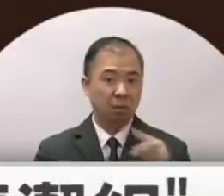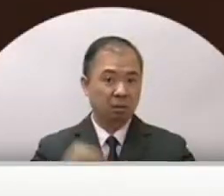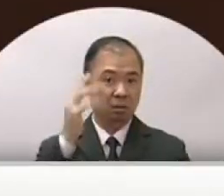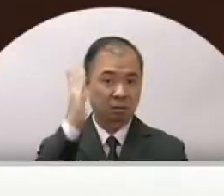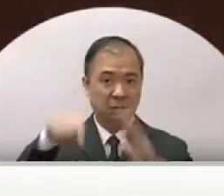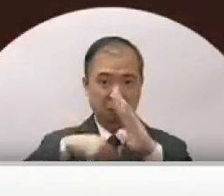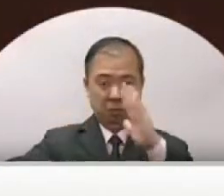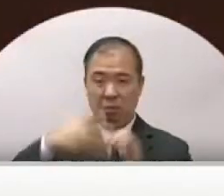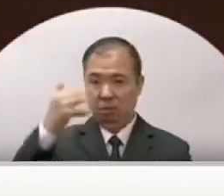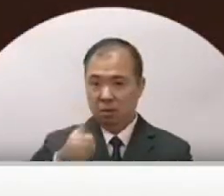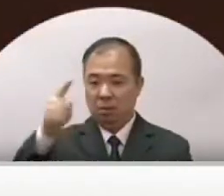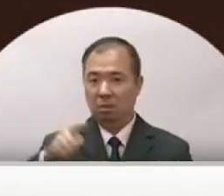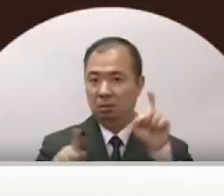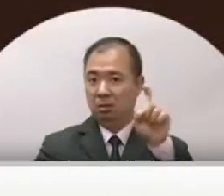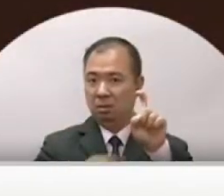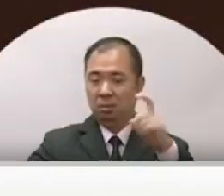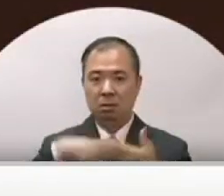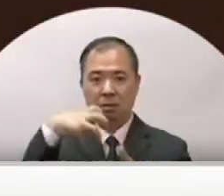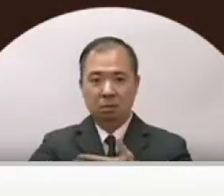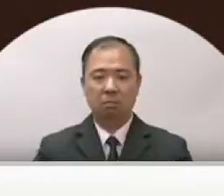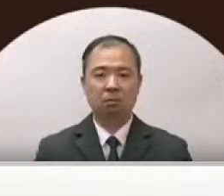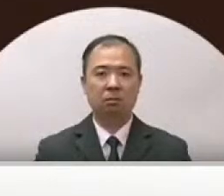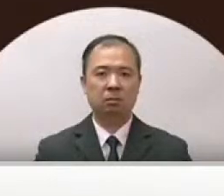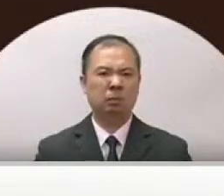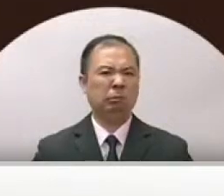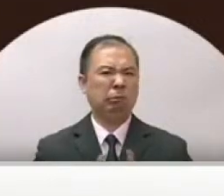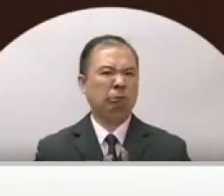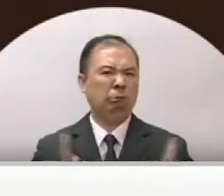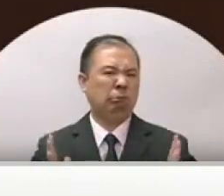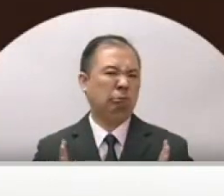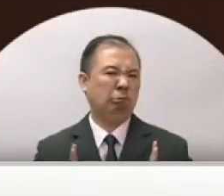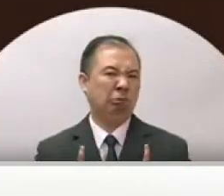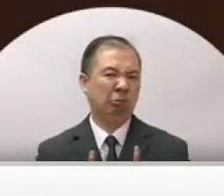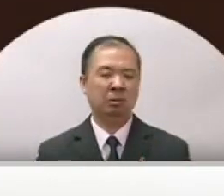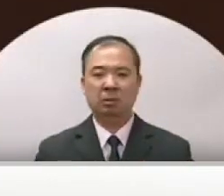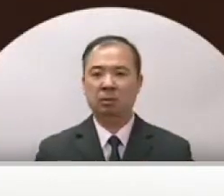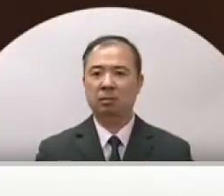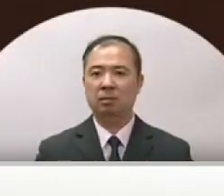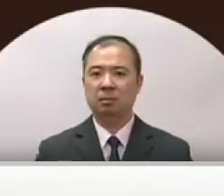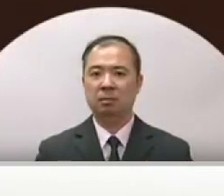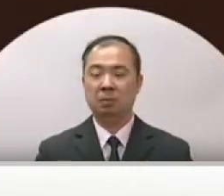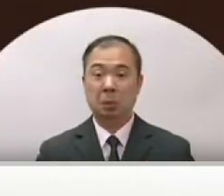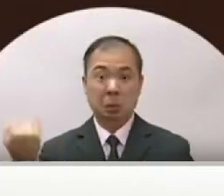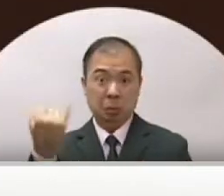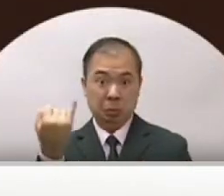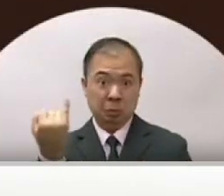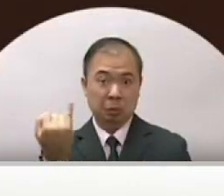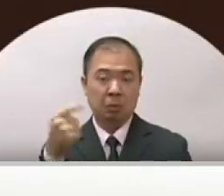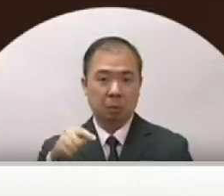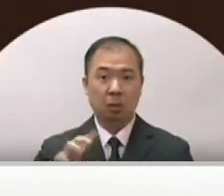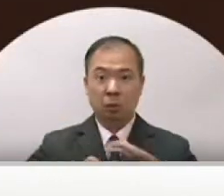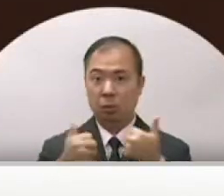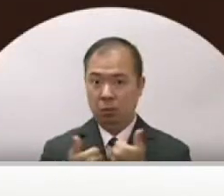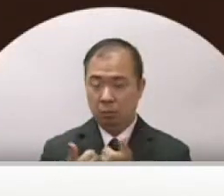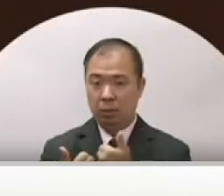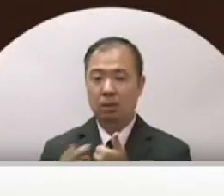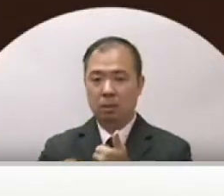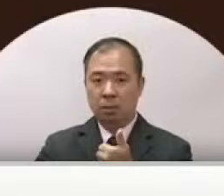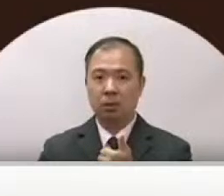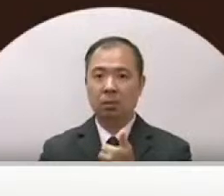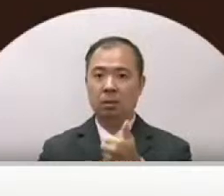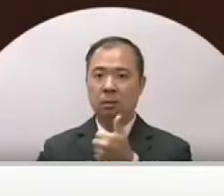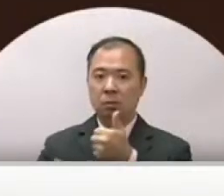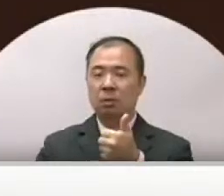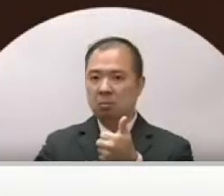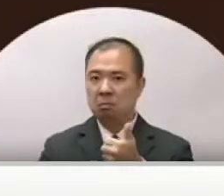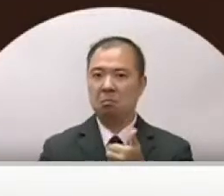最没有风度，列入世界纪录的，会骂女生，国会议员的女生用三字经那么